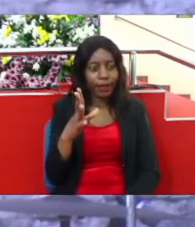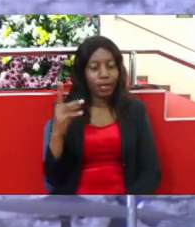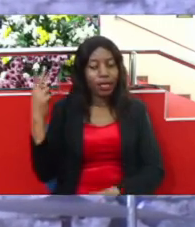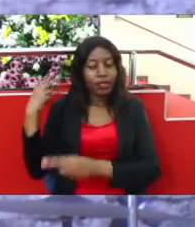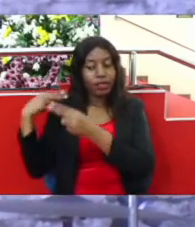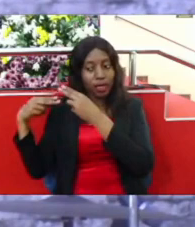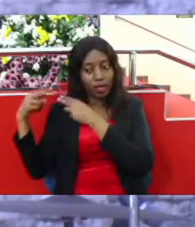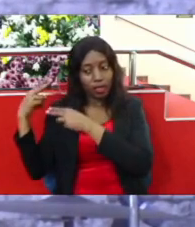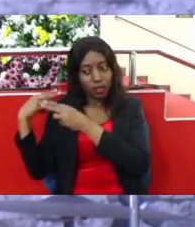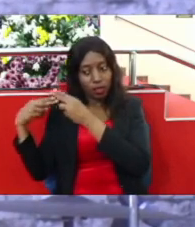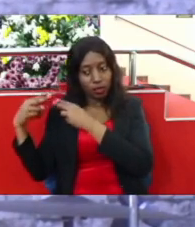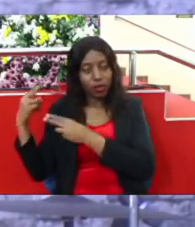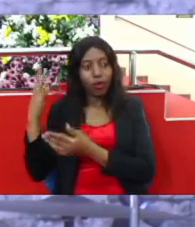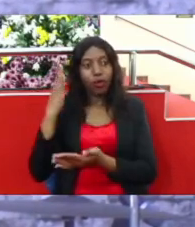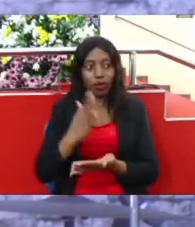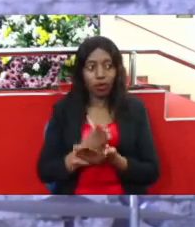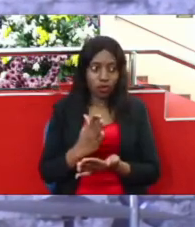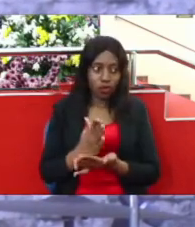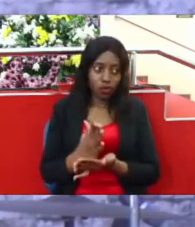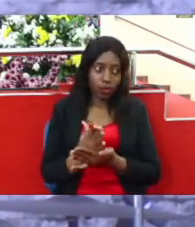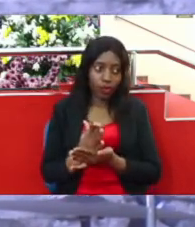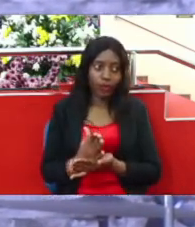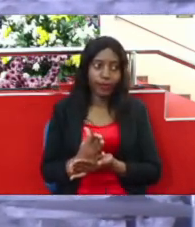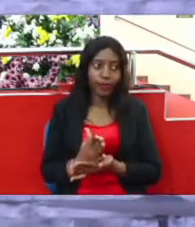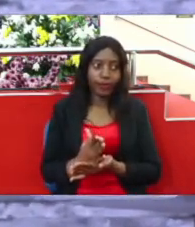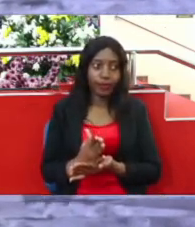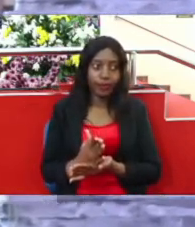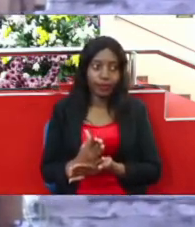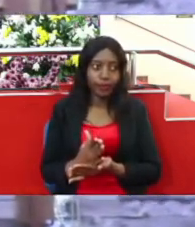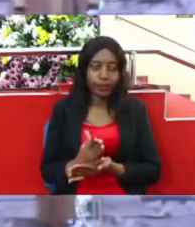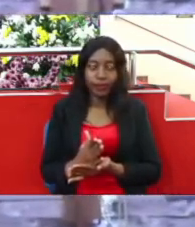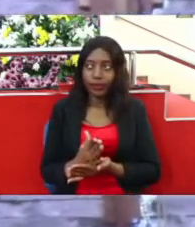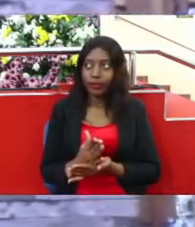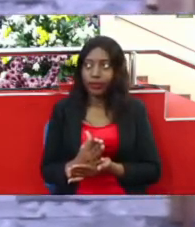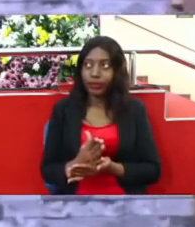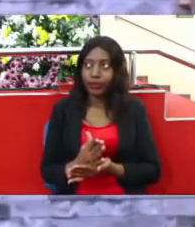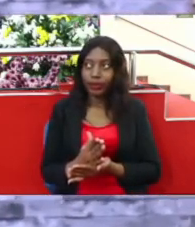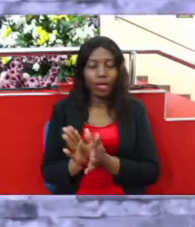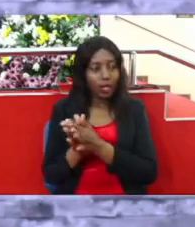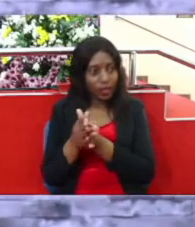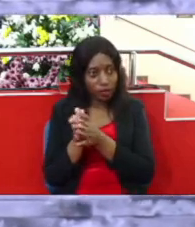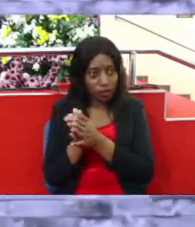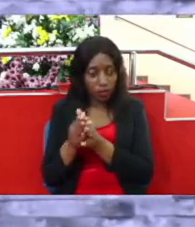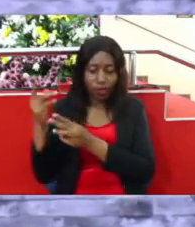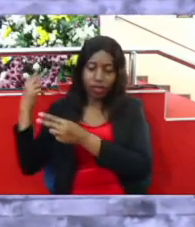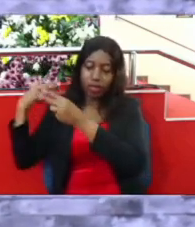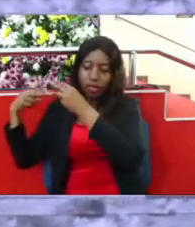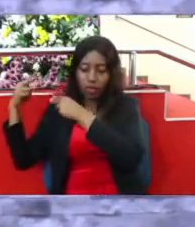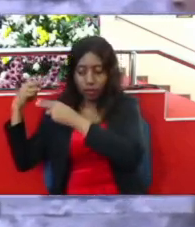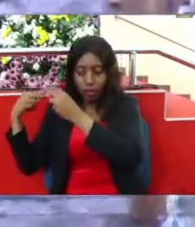historical fact. Ni jambo la kihistoria ambalo ni la kweli. It is a historical fact. Ni jambo